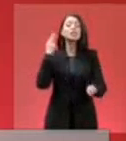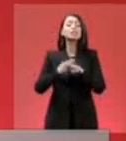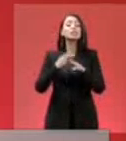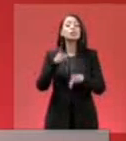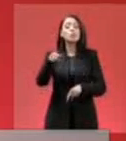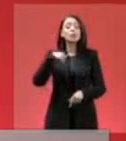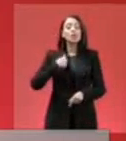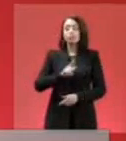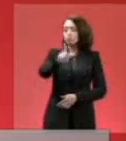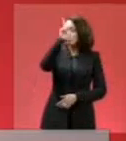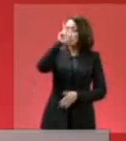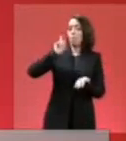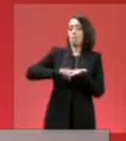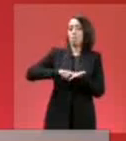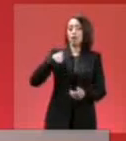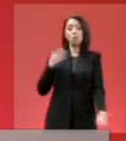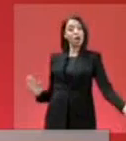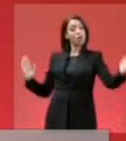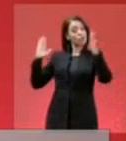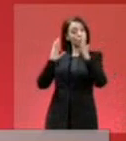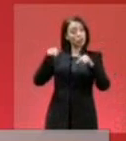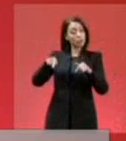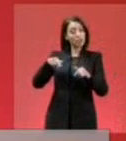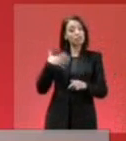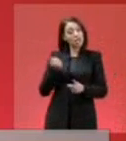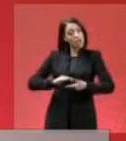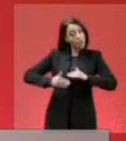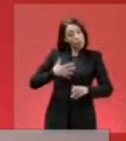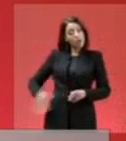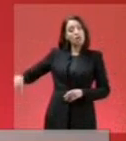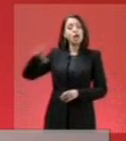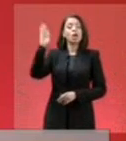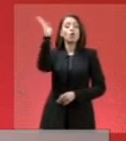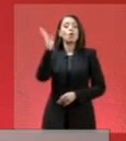που αισθανόμαστε περήφανοι, αντιμετωπίσαμε την γενικευμένη ανθρωπιστική κρίση.